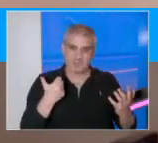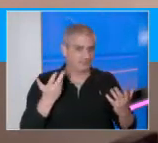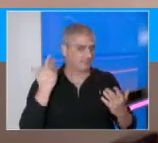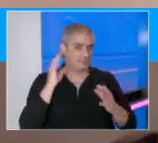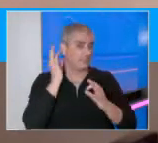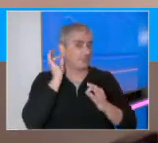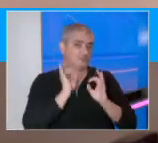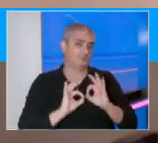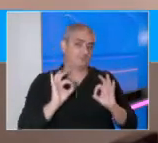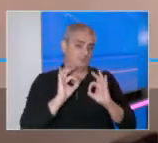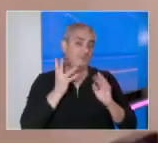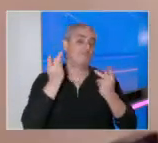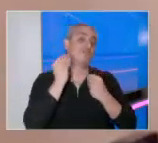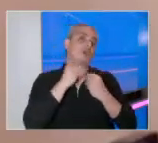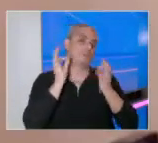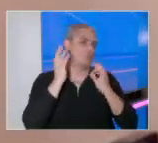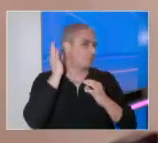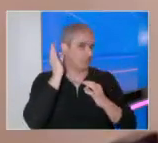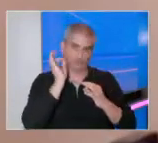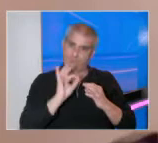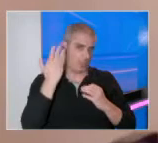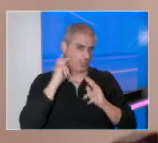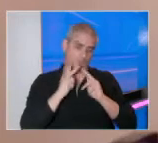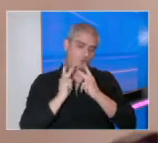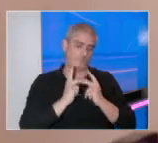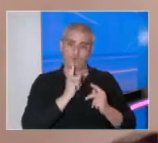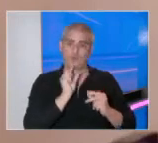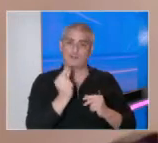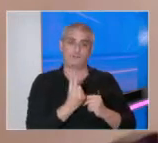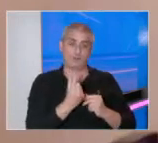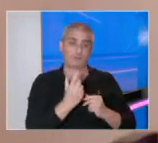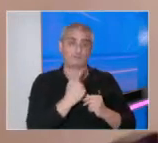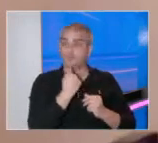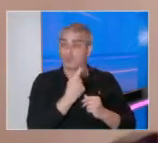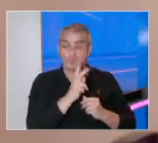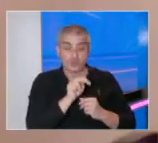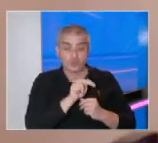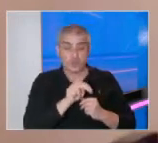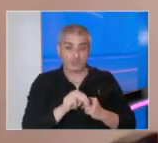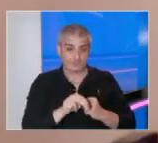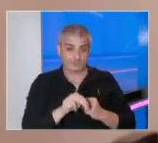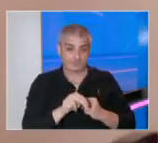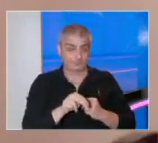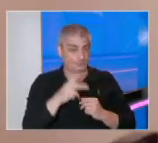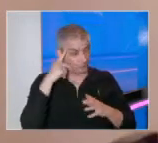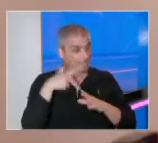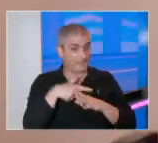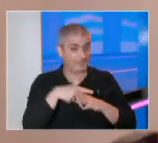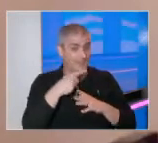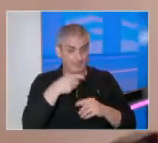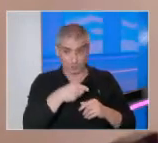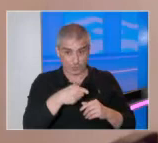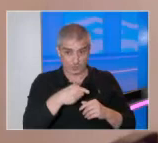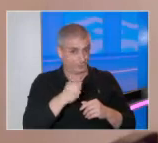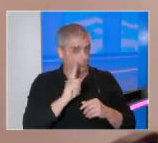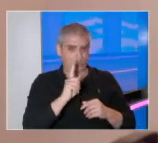שם נשים, ועוד במיוחד לא היו שם נשים מקבוצות מיעוט, מה שאומר שהנושאים שמטרידים אותן